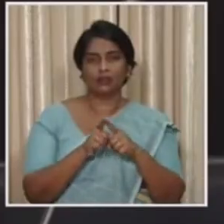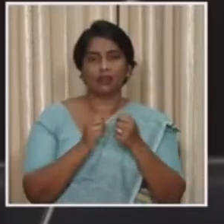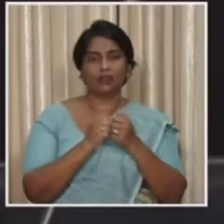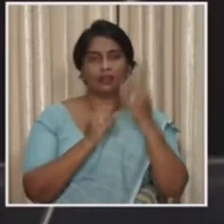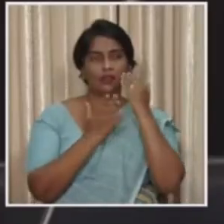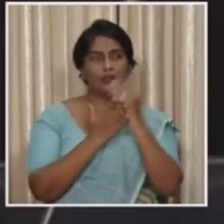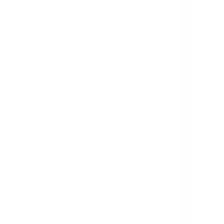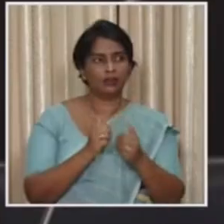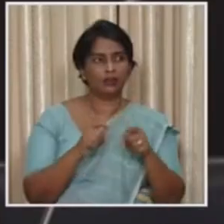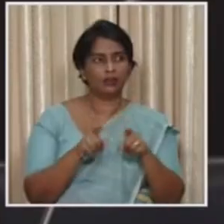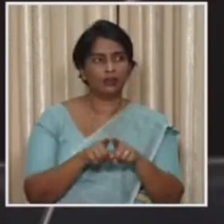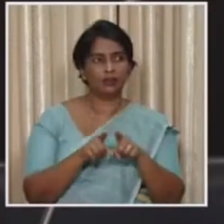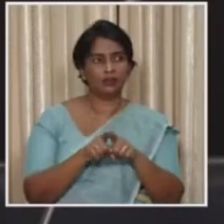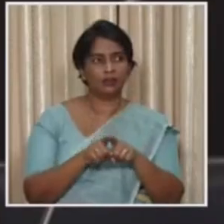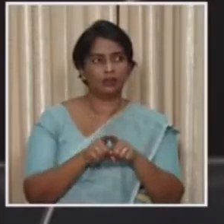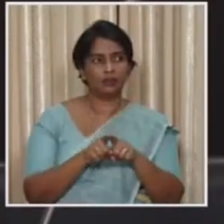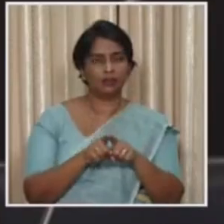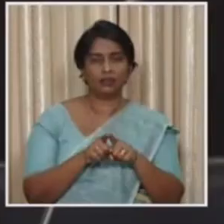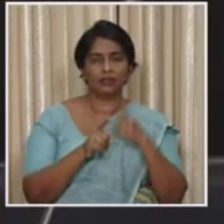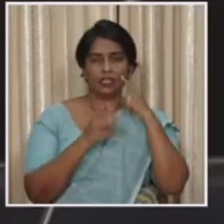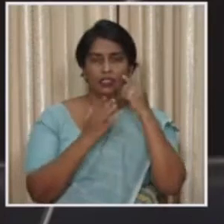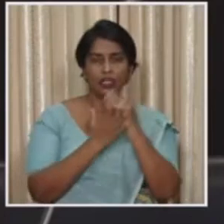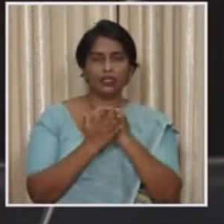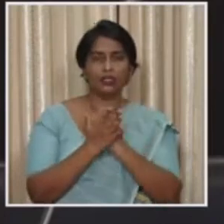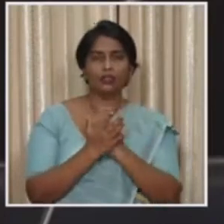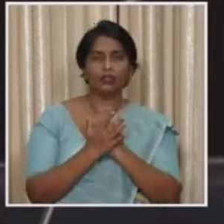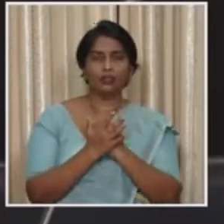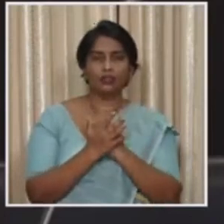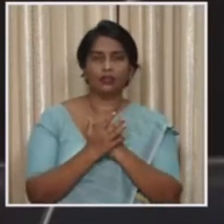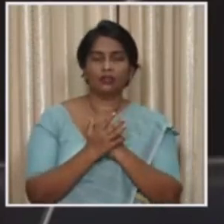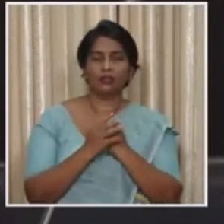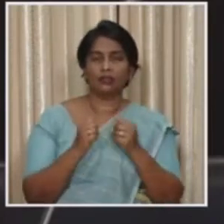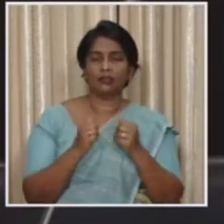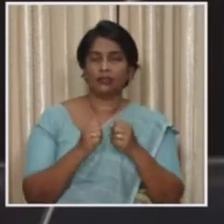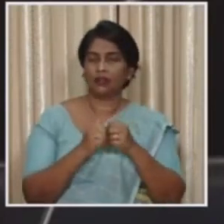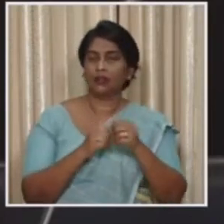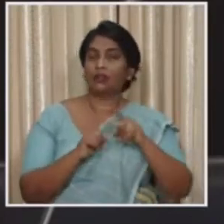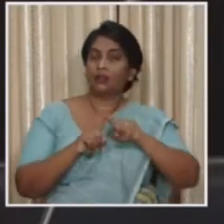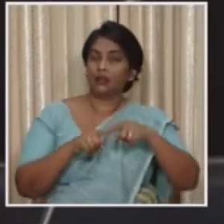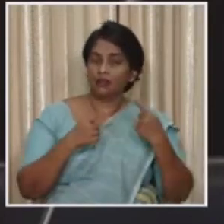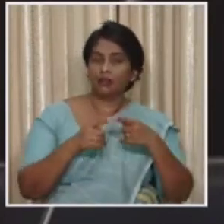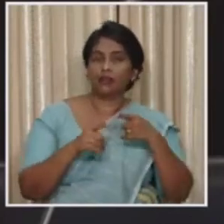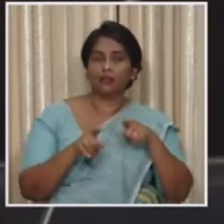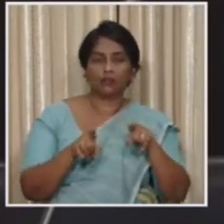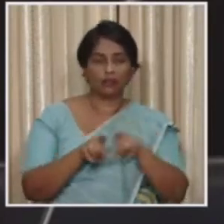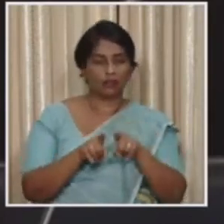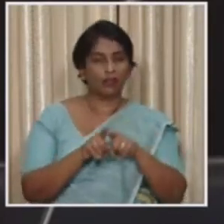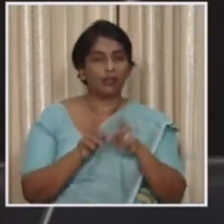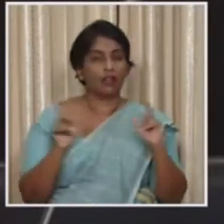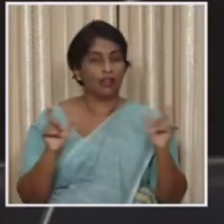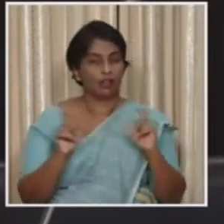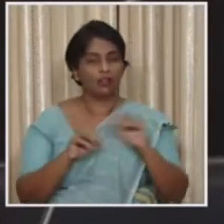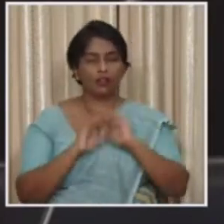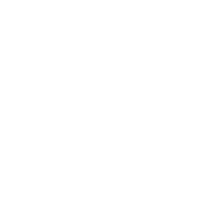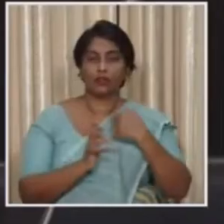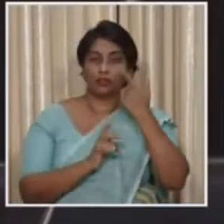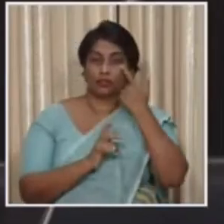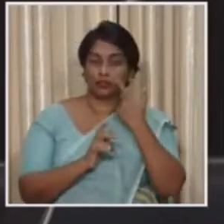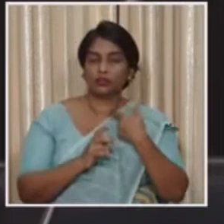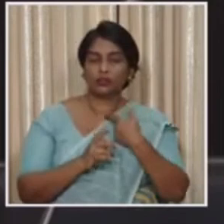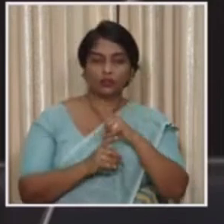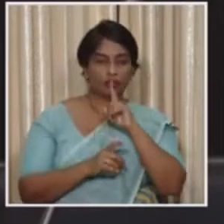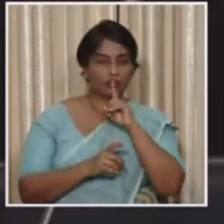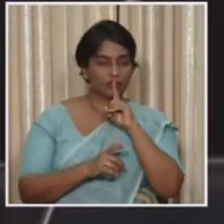அவருடைய குடும்பத்தினருக்கு அவருடைய ஆதரவாளர்களுக்கு எனது ஆழ்ந்த அனுதாபத்தை இந்த உயர் சபையிலே தெரிவித்துக் கொள்ள விரும்புகின்றேன்